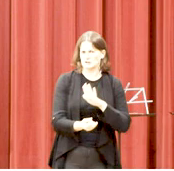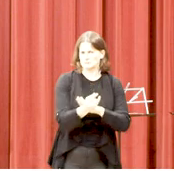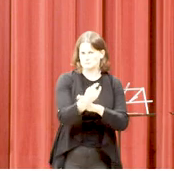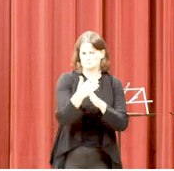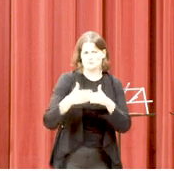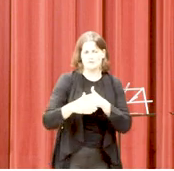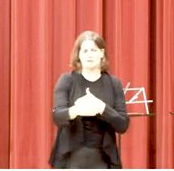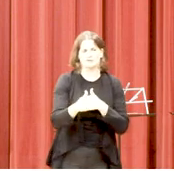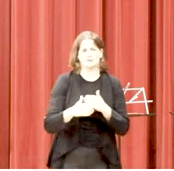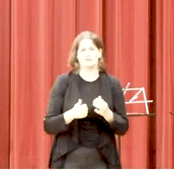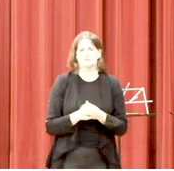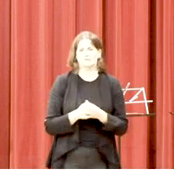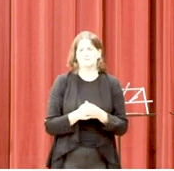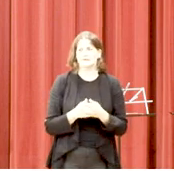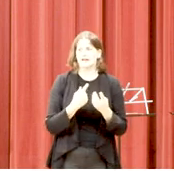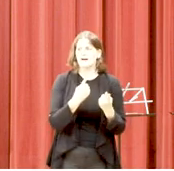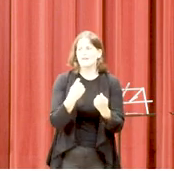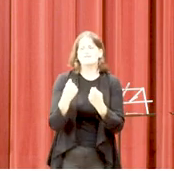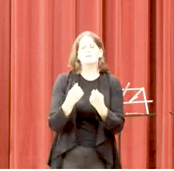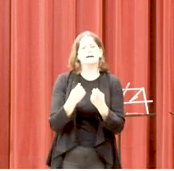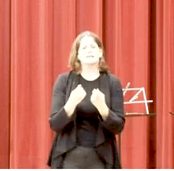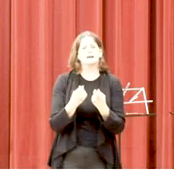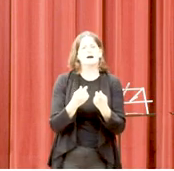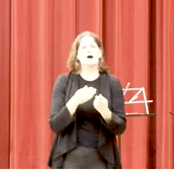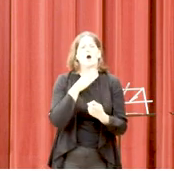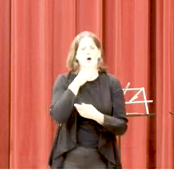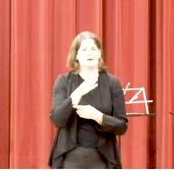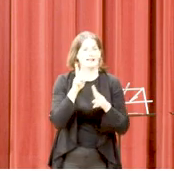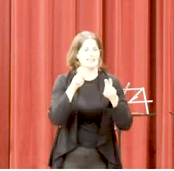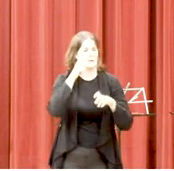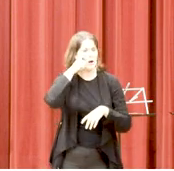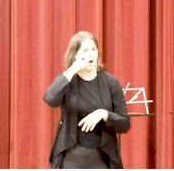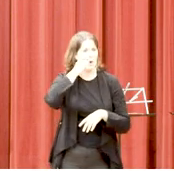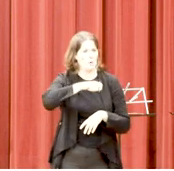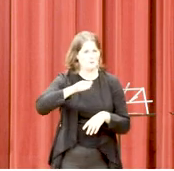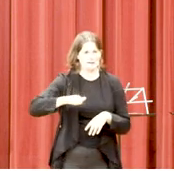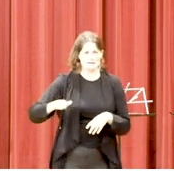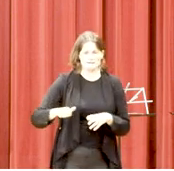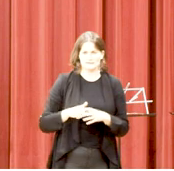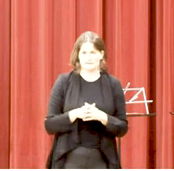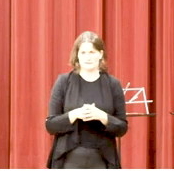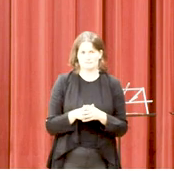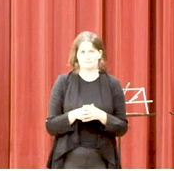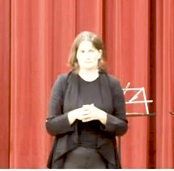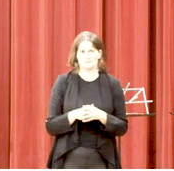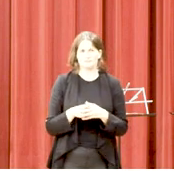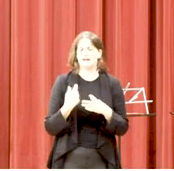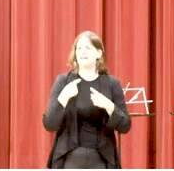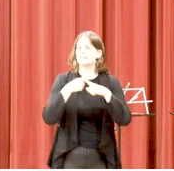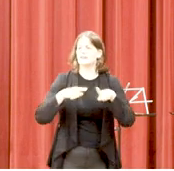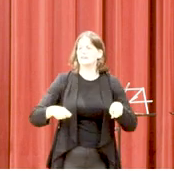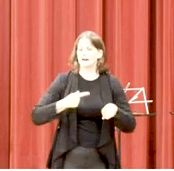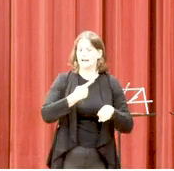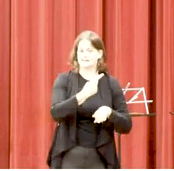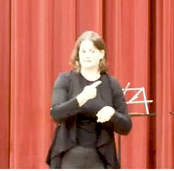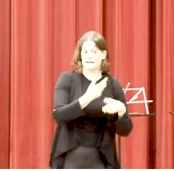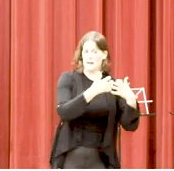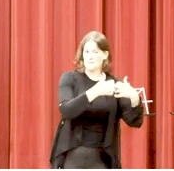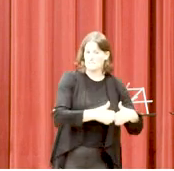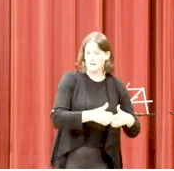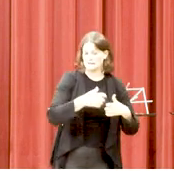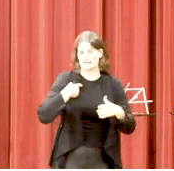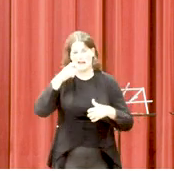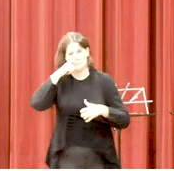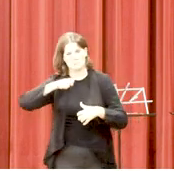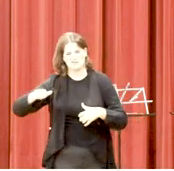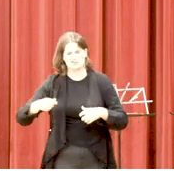Què ens diferencia als homes de les màquines? No? Perquè quan va haver la revolució industrial, tot el que eren les revolucions industrials va ajudar a l'ésser